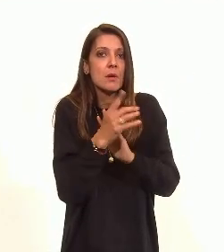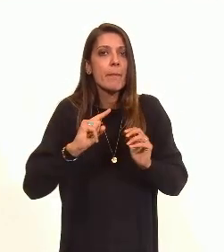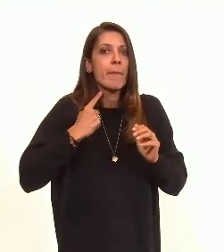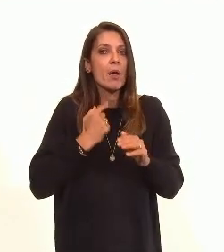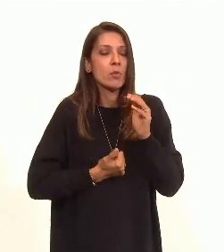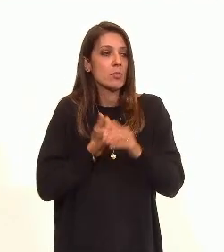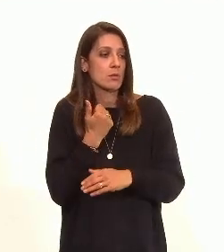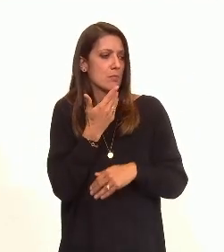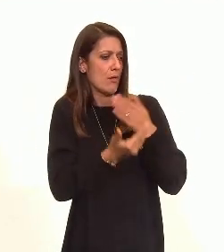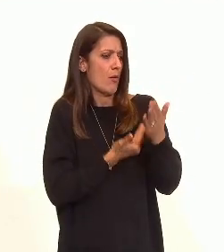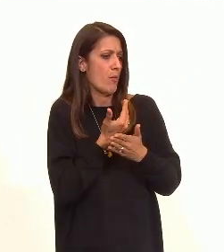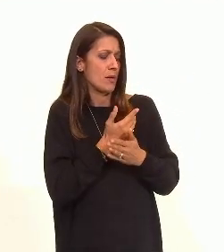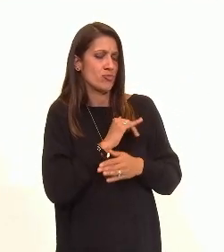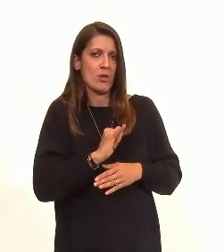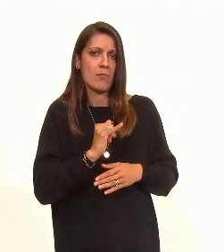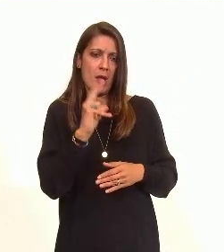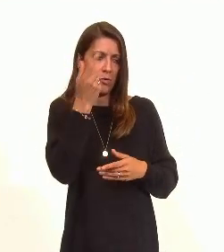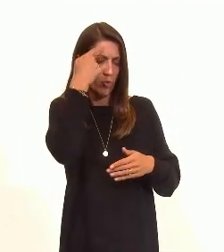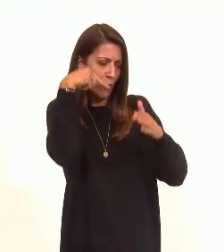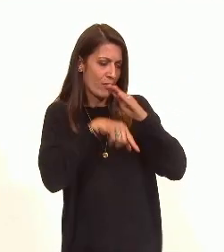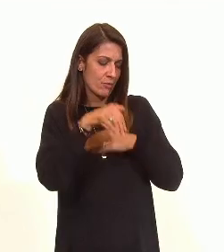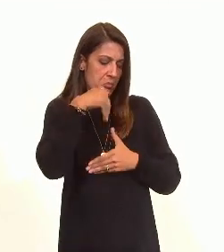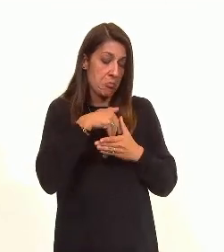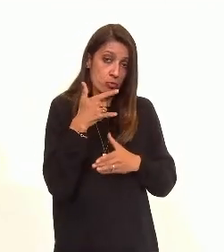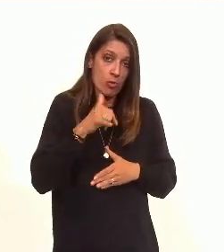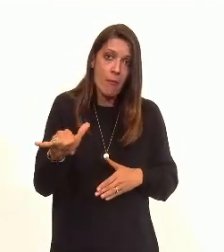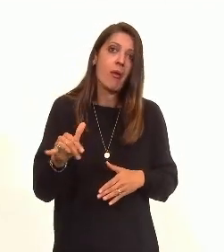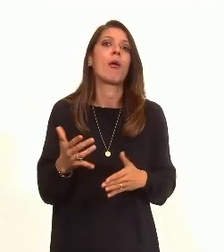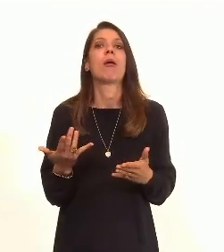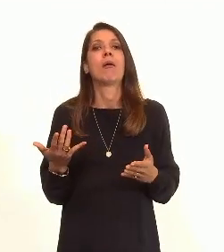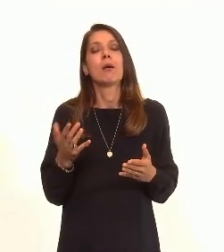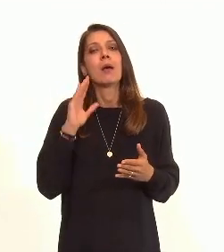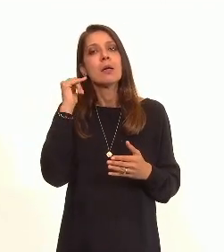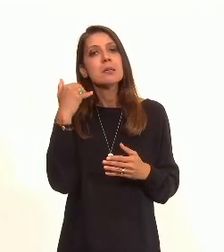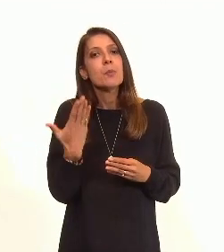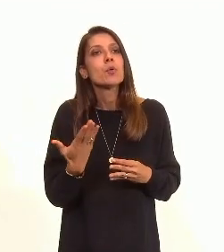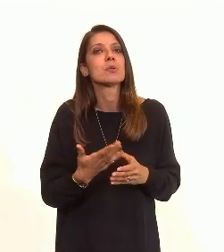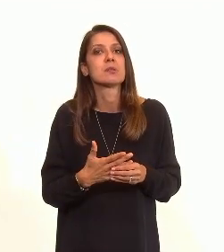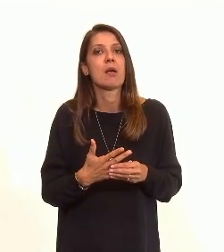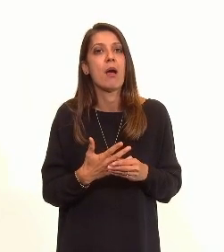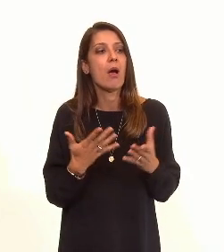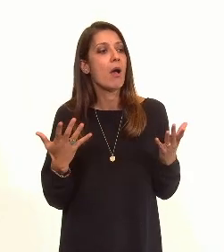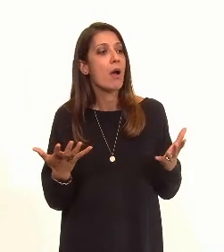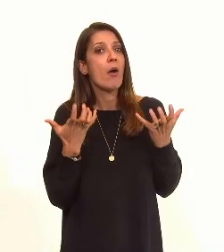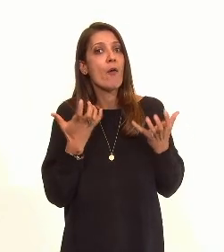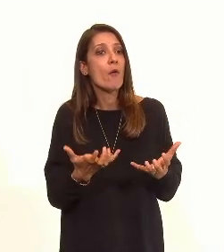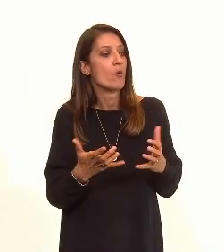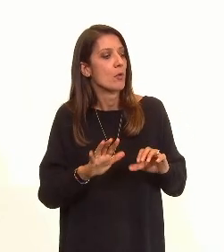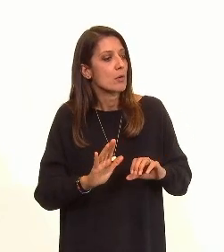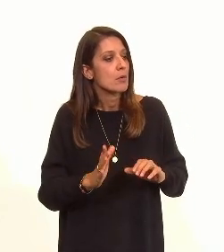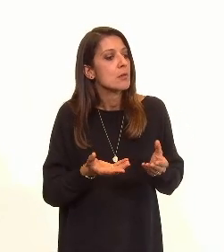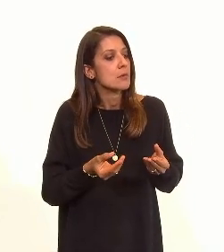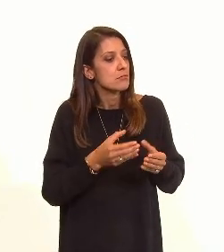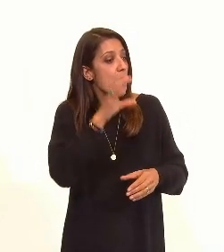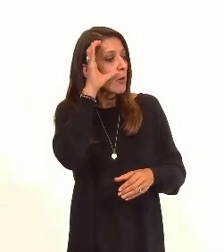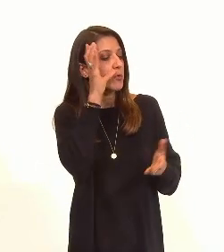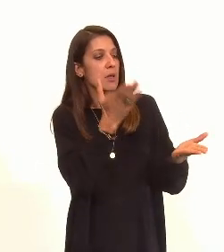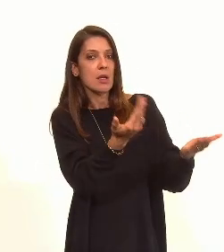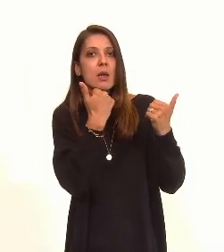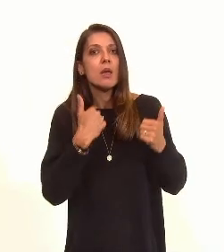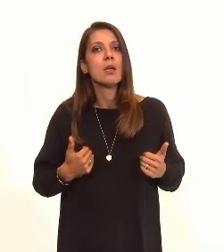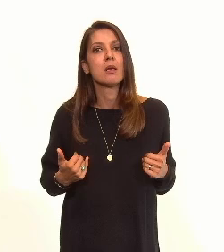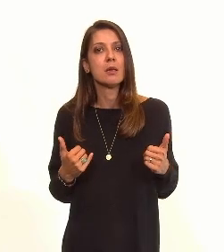Donc c'est vraiment, voilà, on va se mettre à leur service, c'est le mot de notre association, on va les écouter